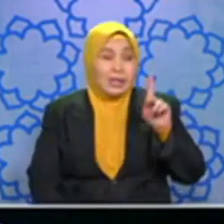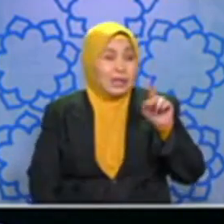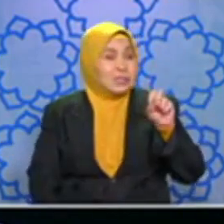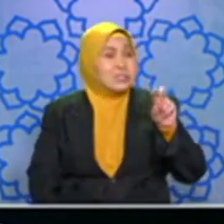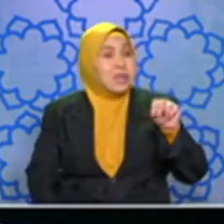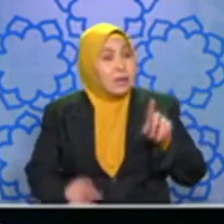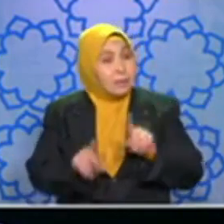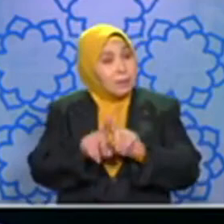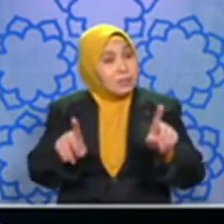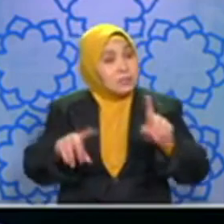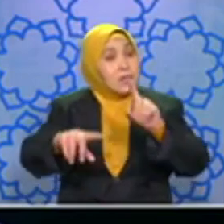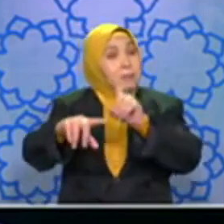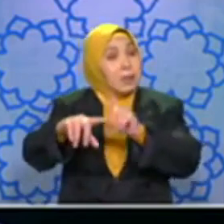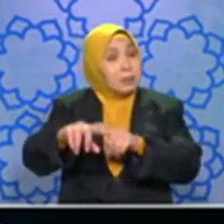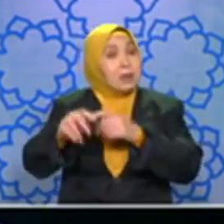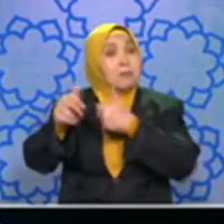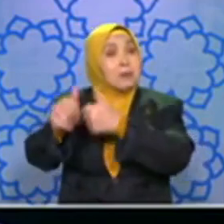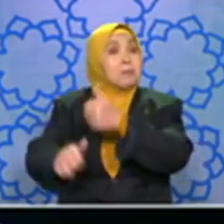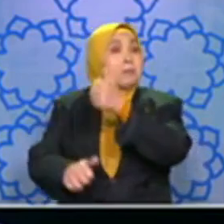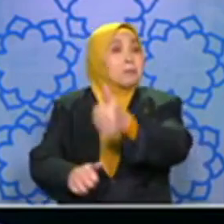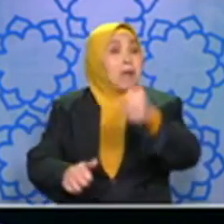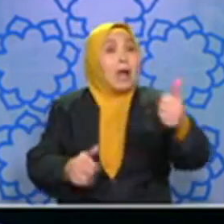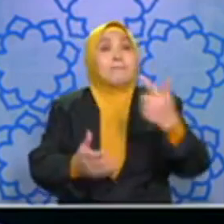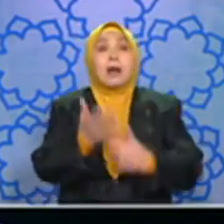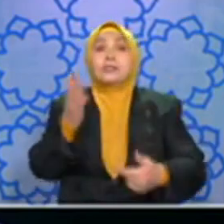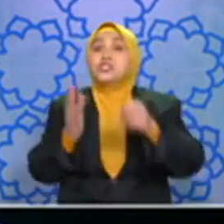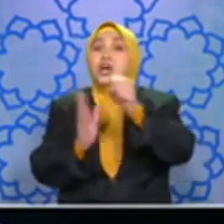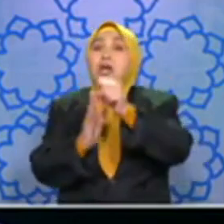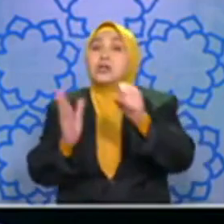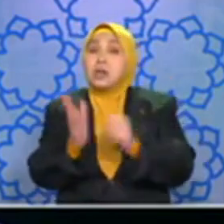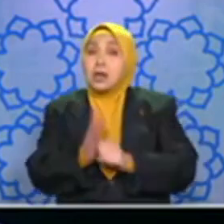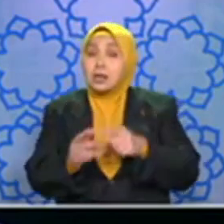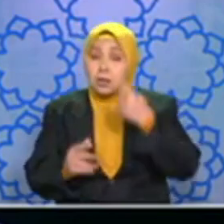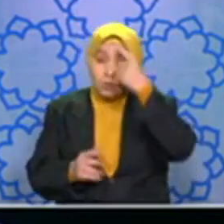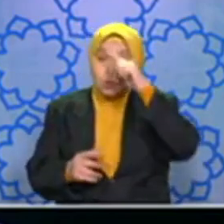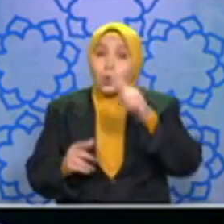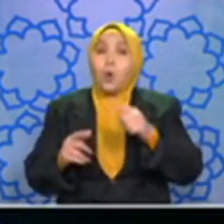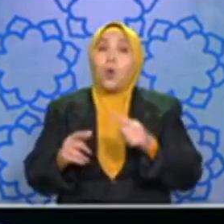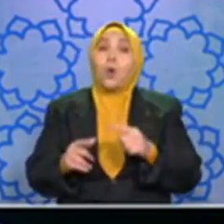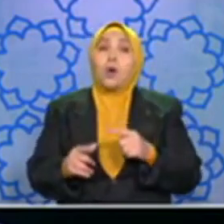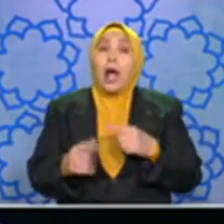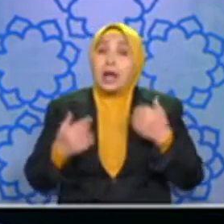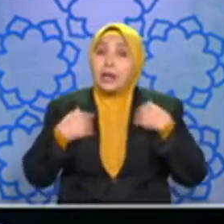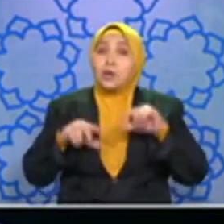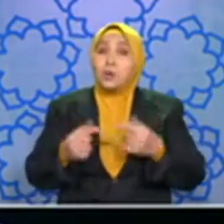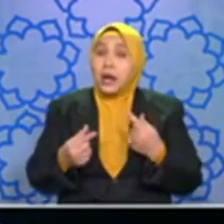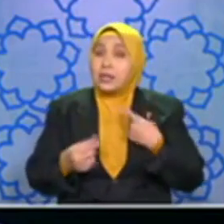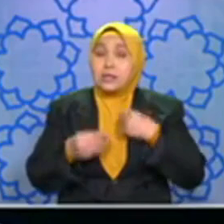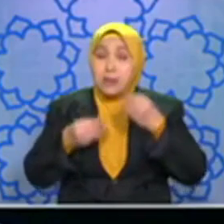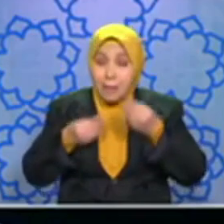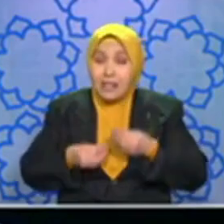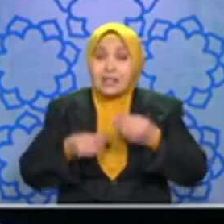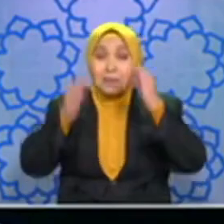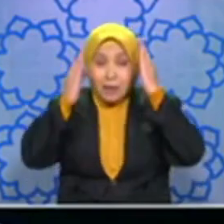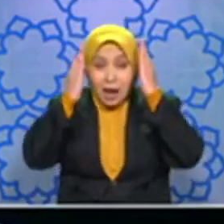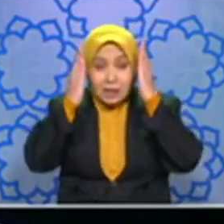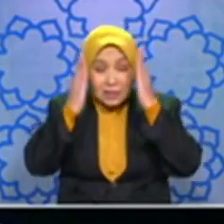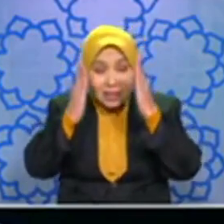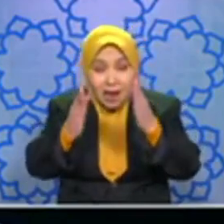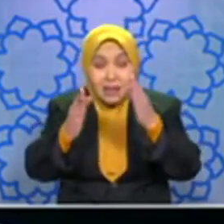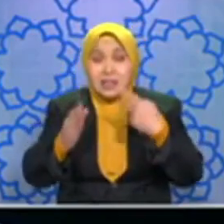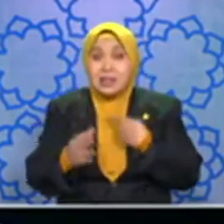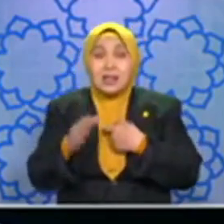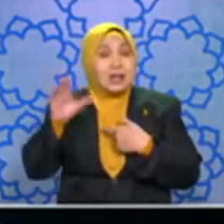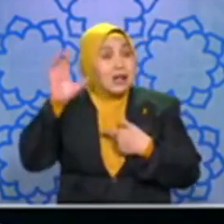berbeza bergantung apakah syarat-syaratnya, ya. Jadi bagi tuan-tuan yang suka bila ada Qurannya, kita beri perhatian, kita dengar,